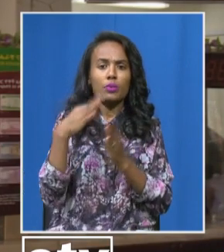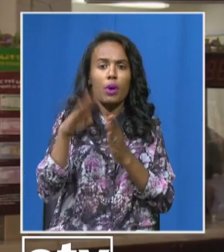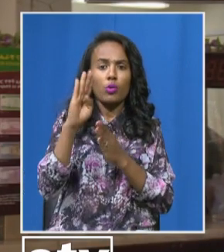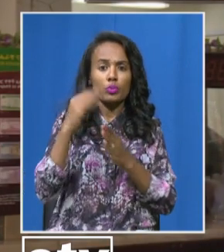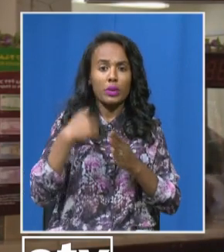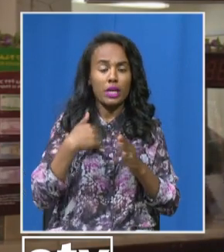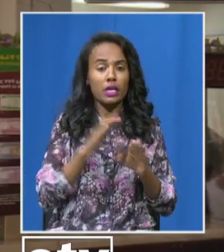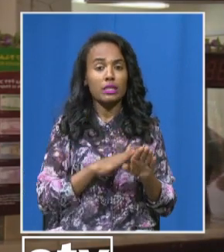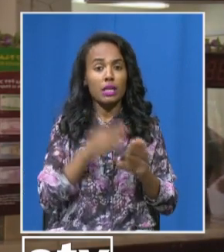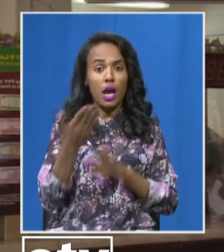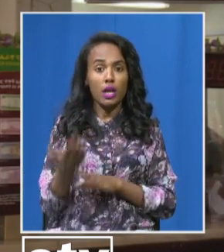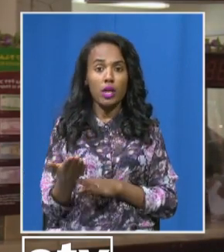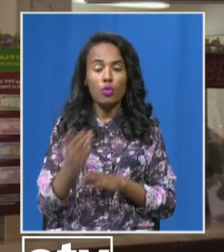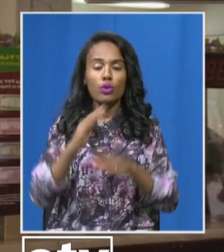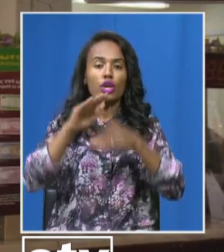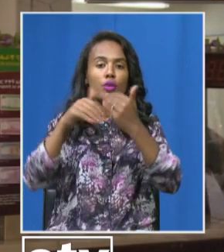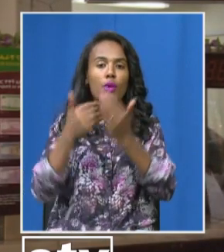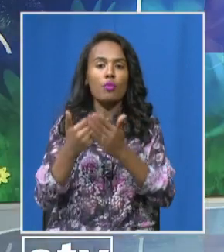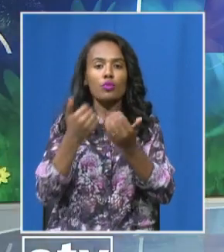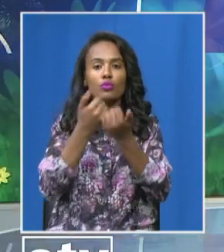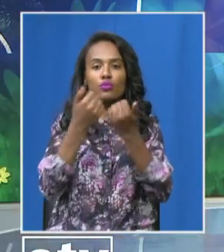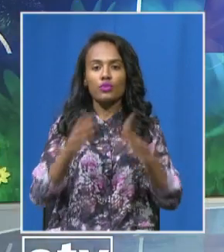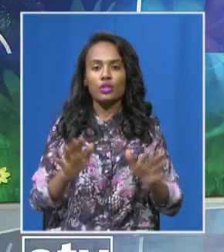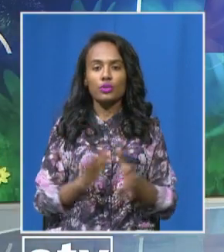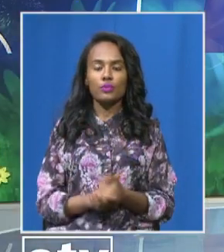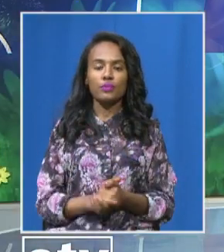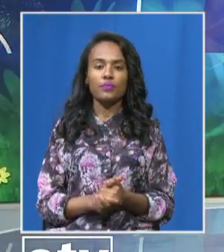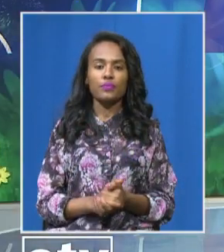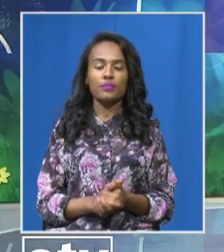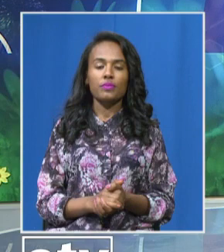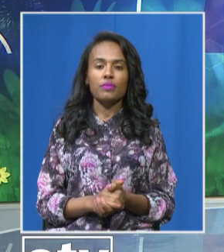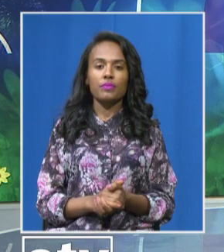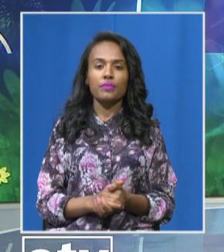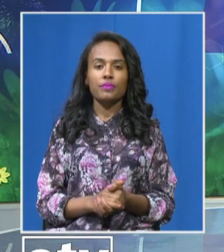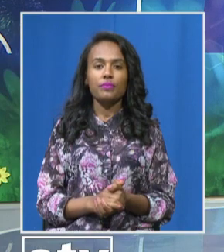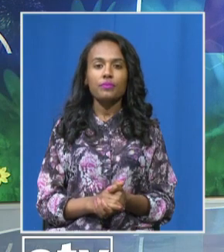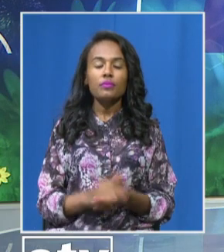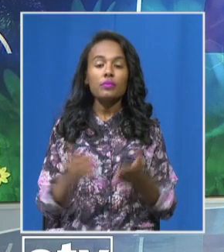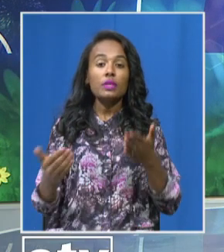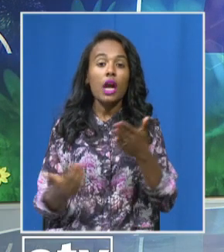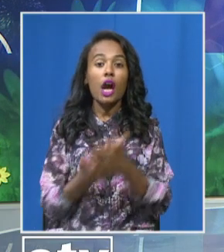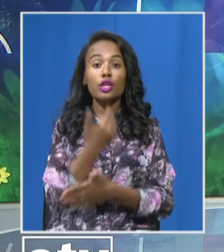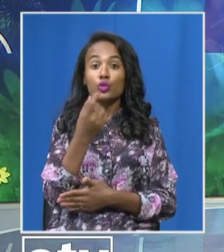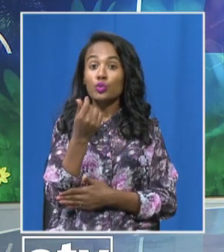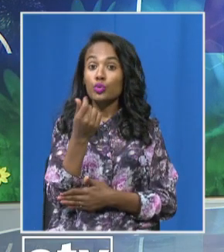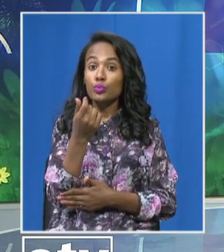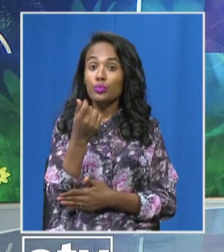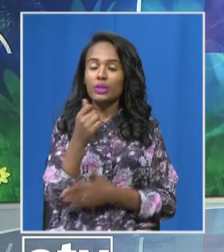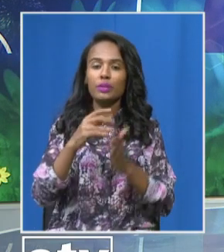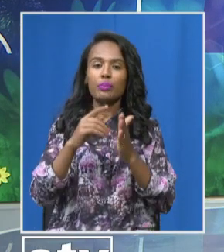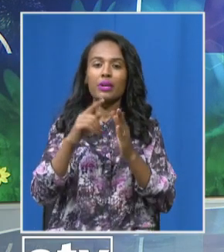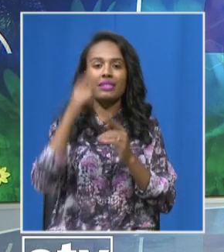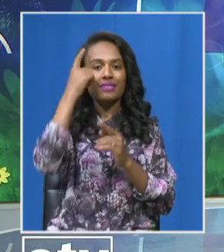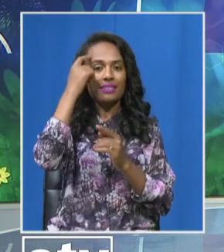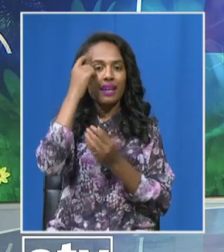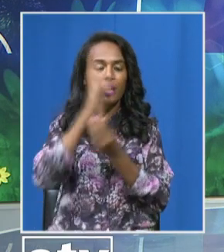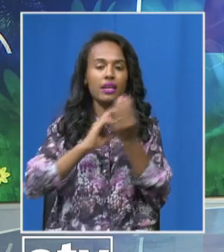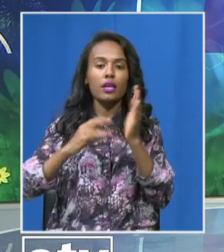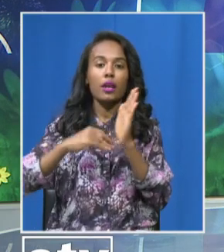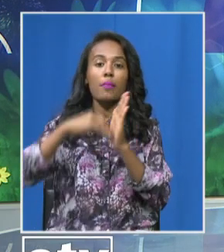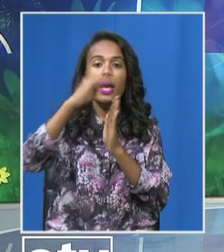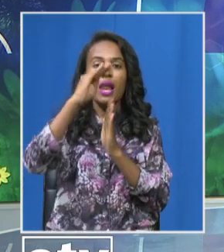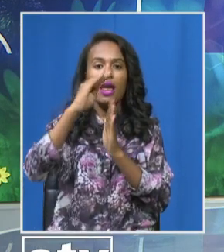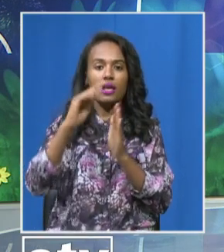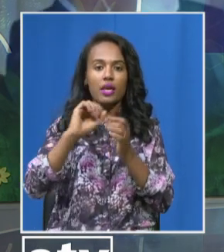ምንጭ ተናገሩበት ከአግባብ ነው ያለው። እሱን በሙሉ አዳርሰናል። ይህ በእንዲህ እንዳለ አዲሱ የብር ኖት በትግራይ ክልል መቀለ